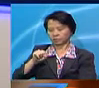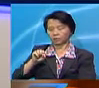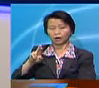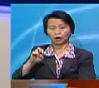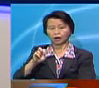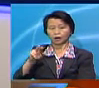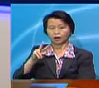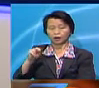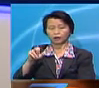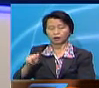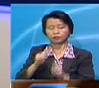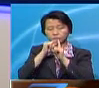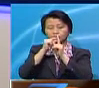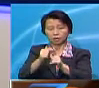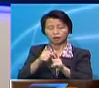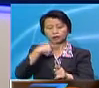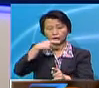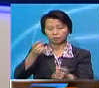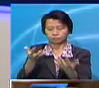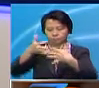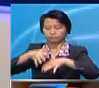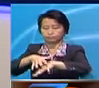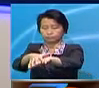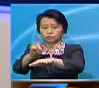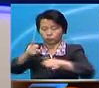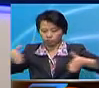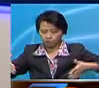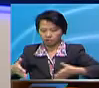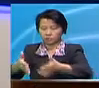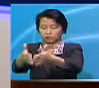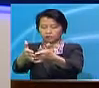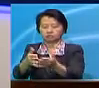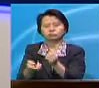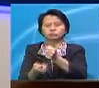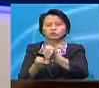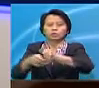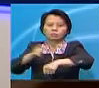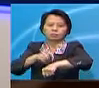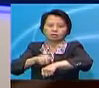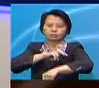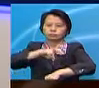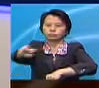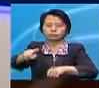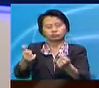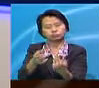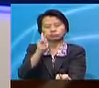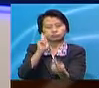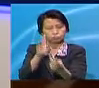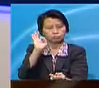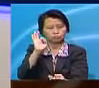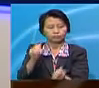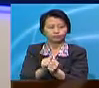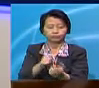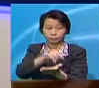dalam satu kenyataan berkata pengintegrasian kedua-dua laluan itu memberi penjimatan masa perjalanan yang signifikan